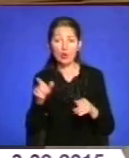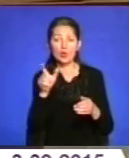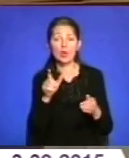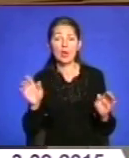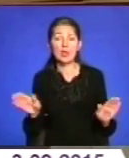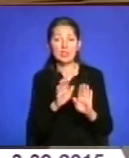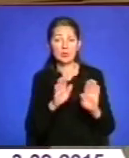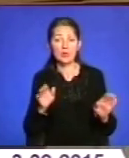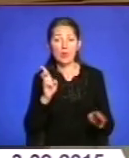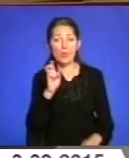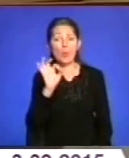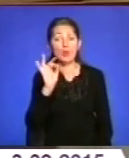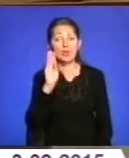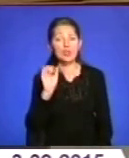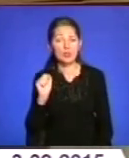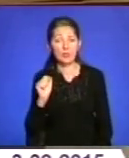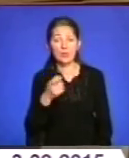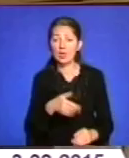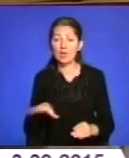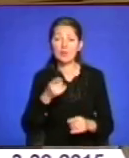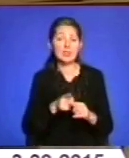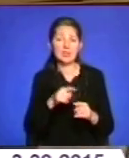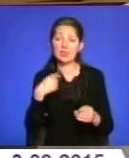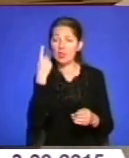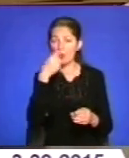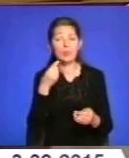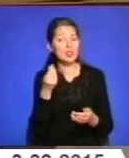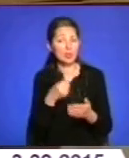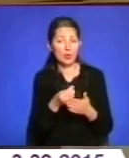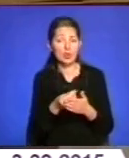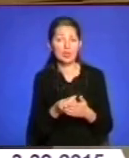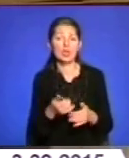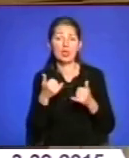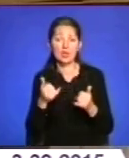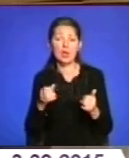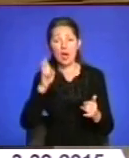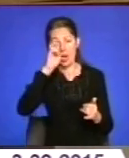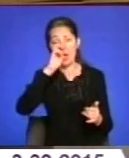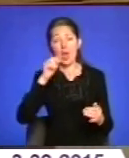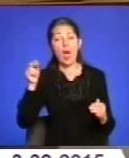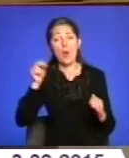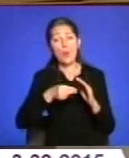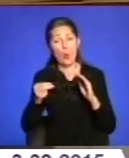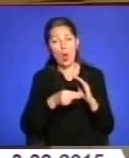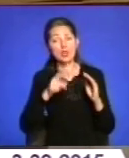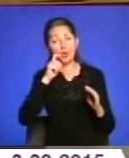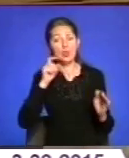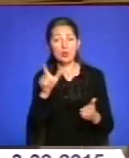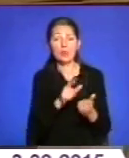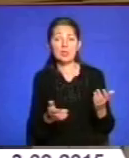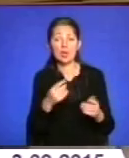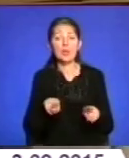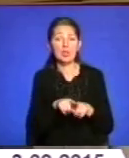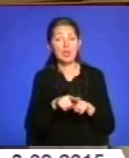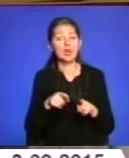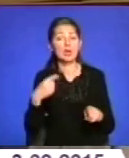Борщеві. От, і все це за власний кошт, все це заради ентузіазму, все це заради пропаганди української пісні. Ну, якби таких співаків у